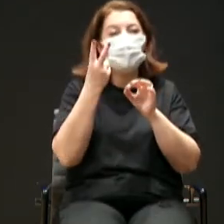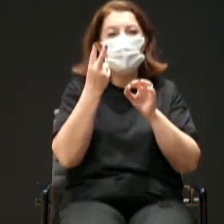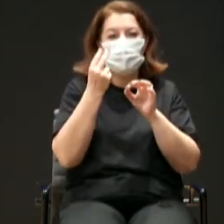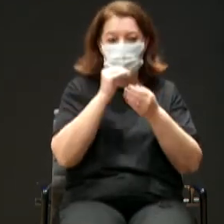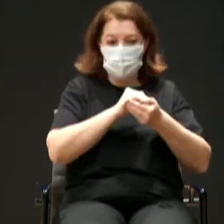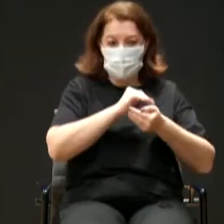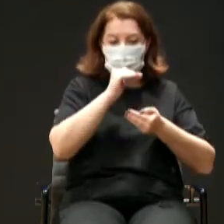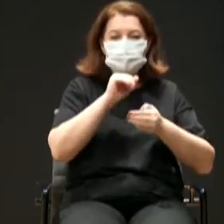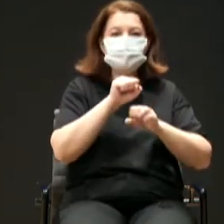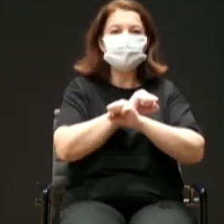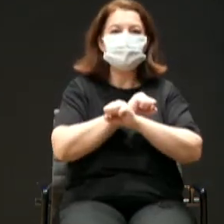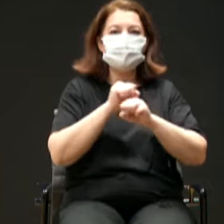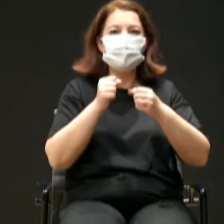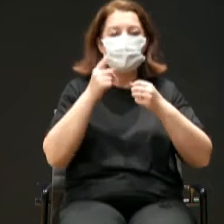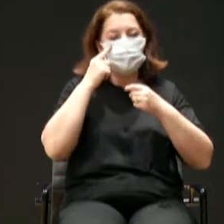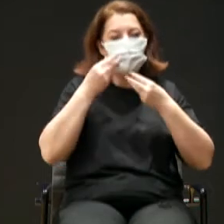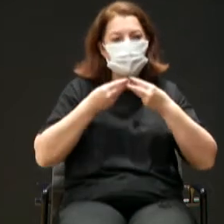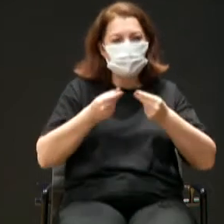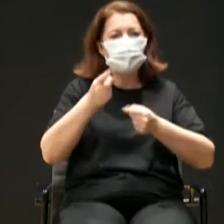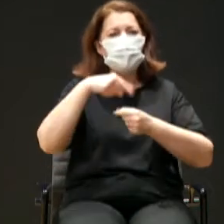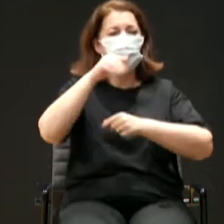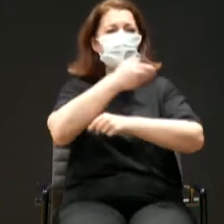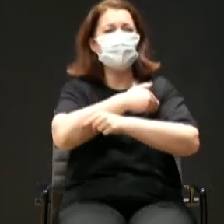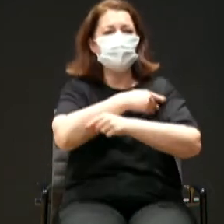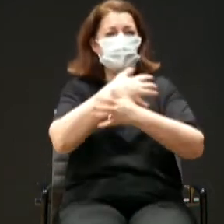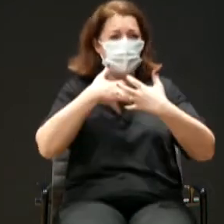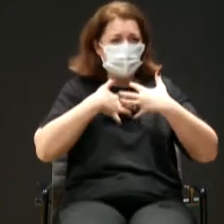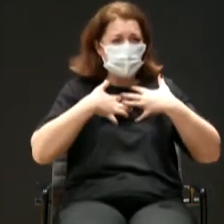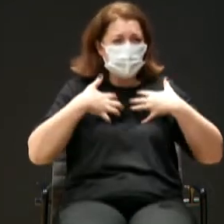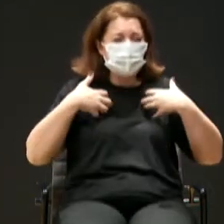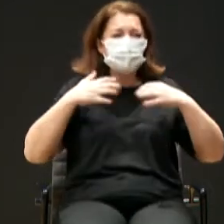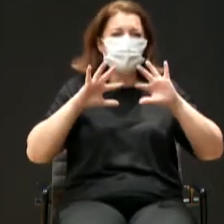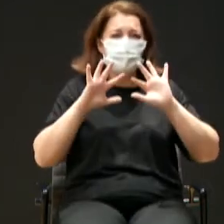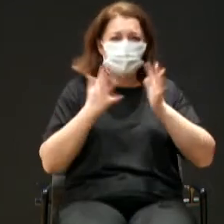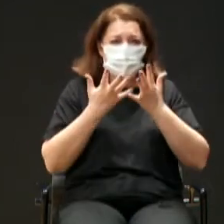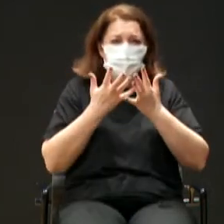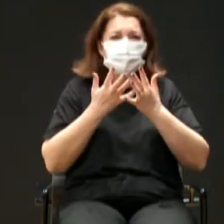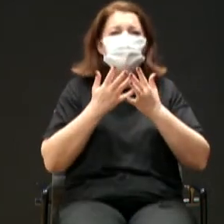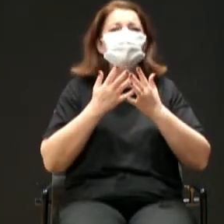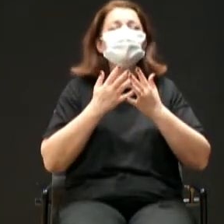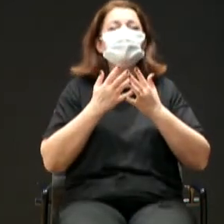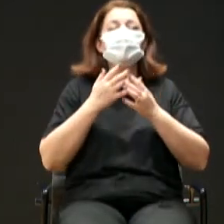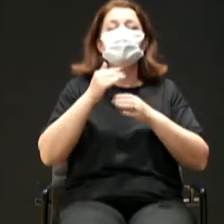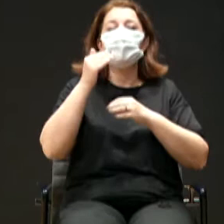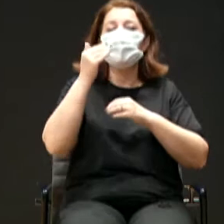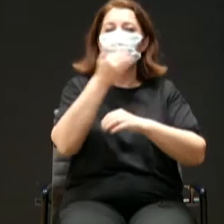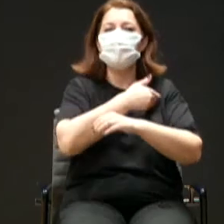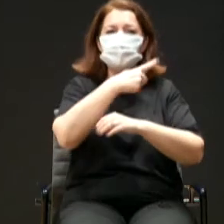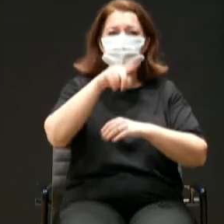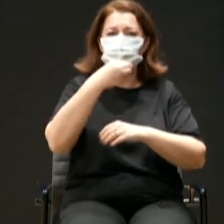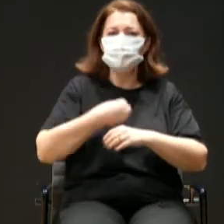boşalır, halkın güveni ve itimadı sarsılır, asayişe itaat hissi kaybolur, halkın umutları yok